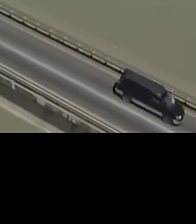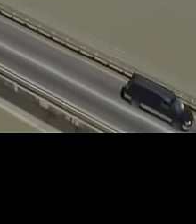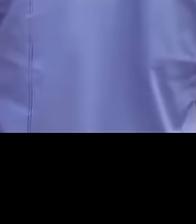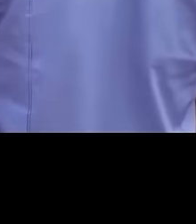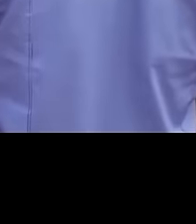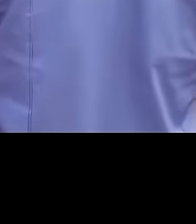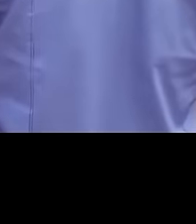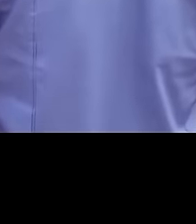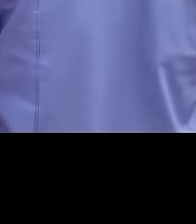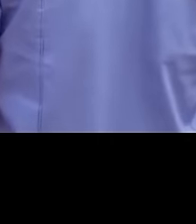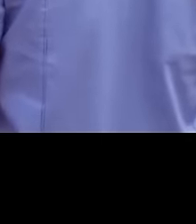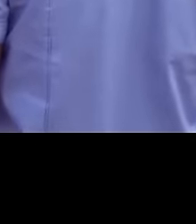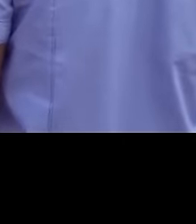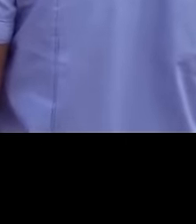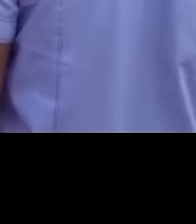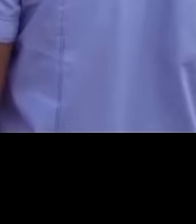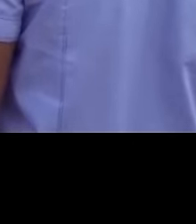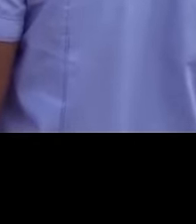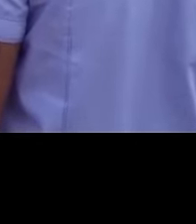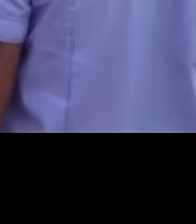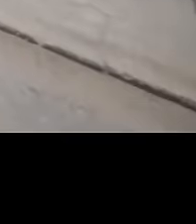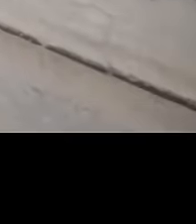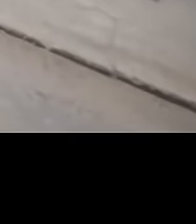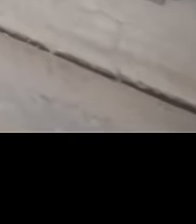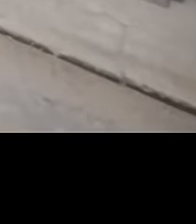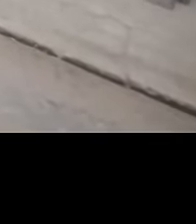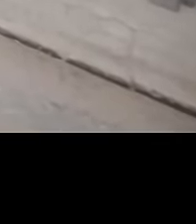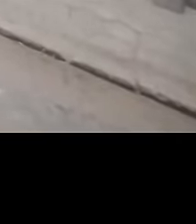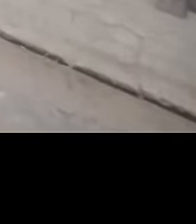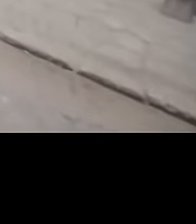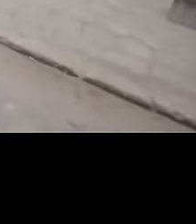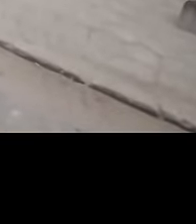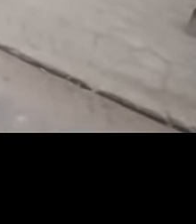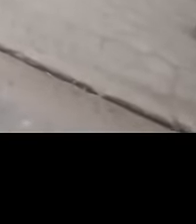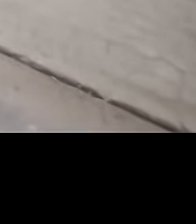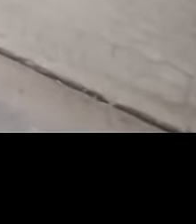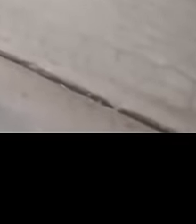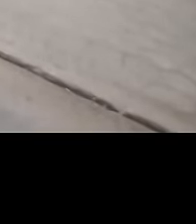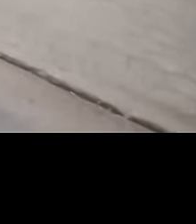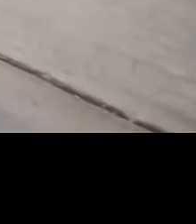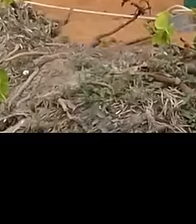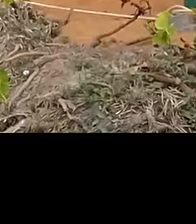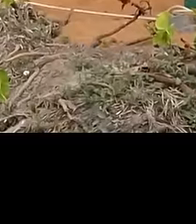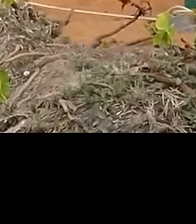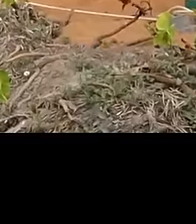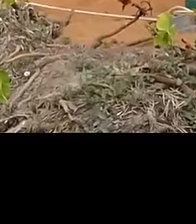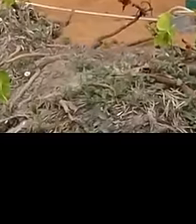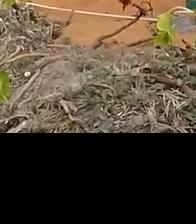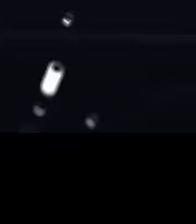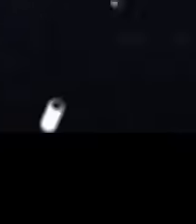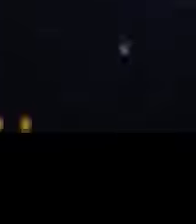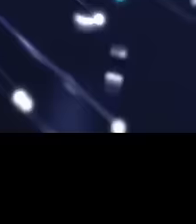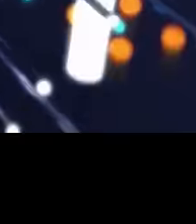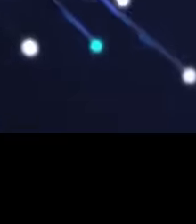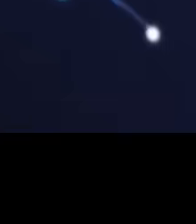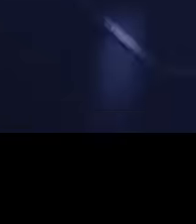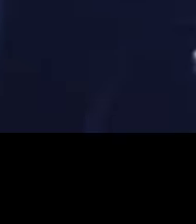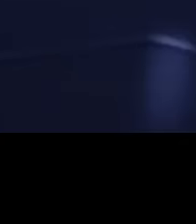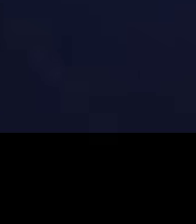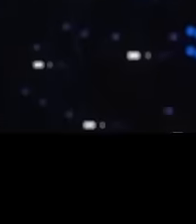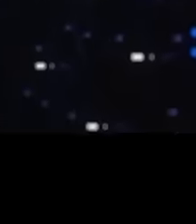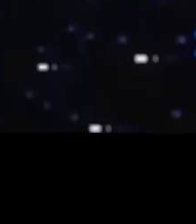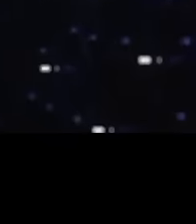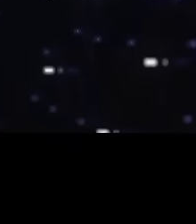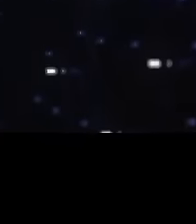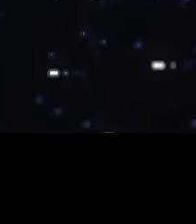Connectiviteit en infrastructuur staan hoog op de agenda. Investeringen in wegen, bruggen en digitale